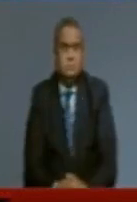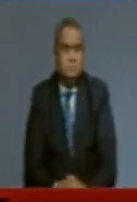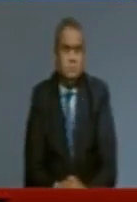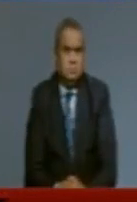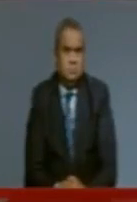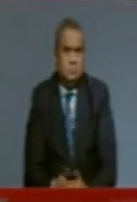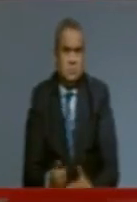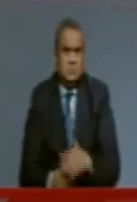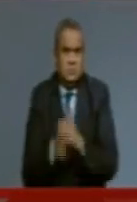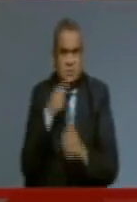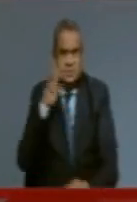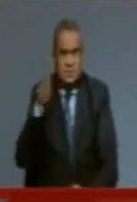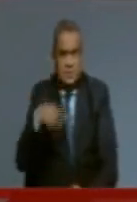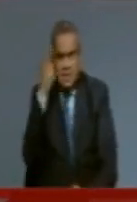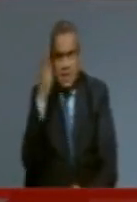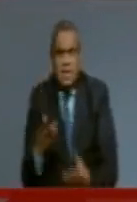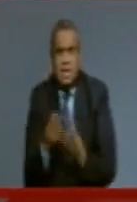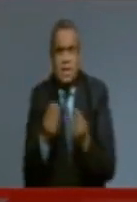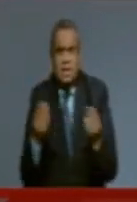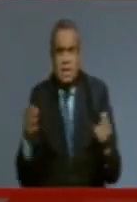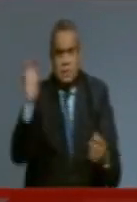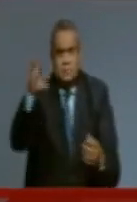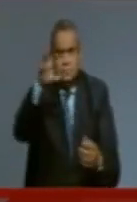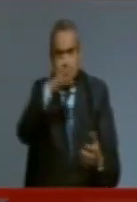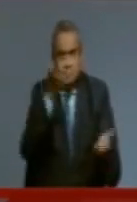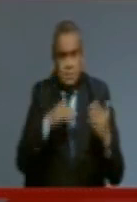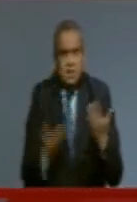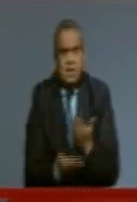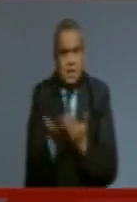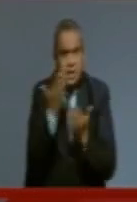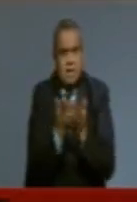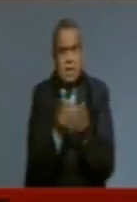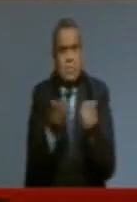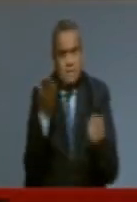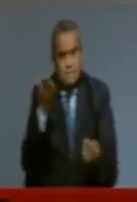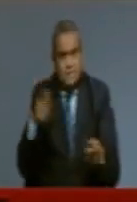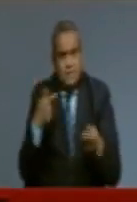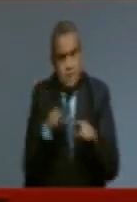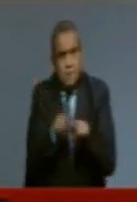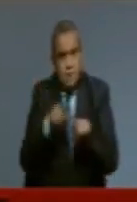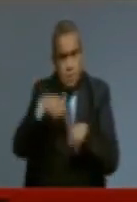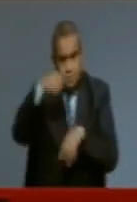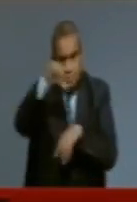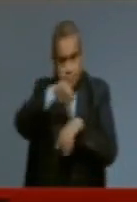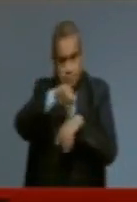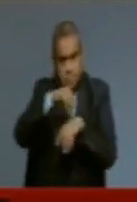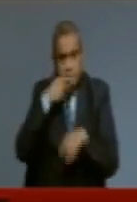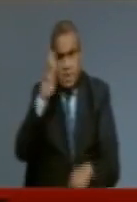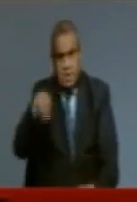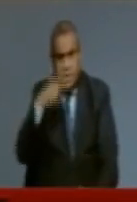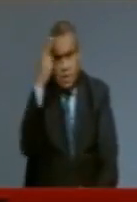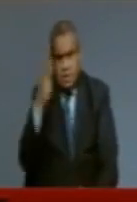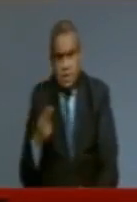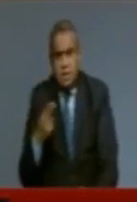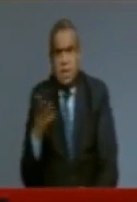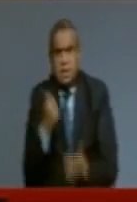البطريركية في القارة الإفريقية. إلى جانب ذلك، فإن تواجد الكنيسة الأرثوذكسية الروسية